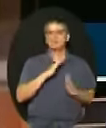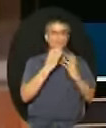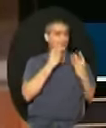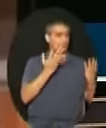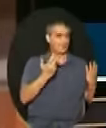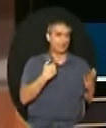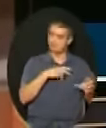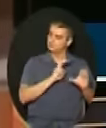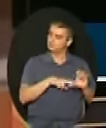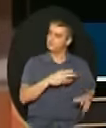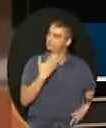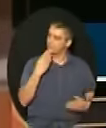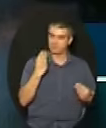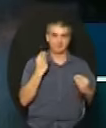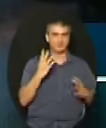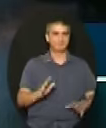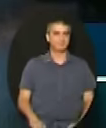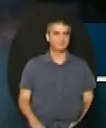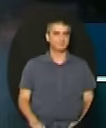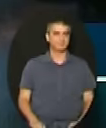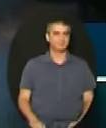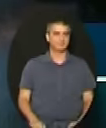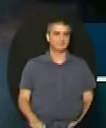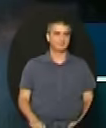נפלא. אני מצטרף. תודה, טוב, כך.